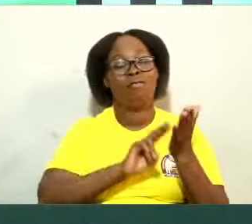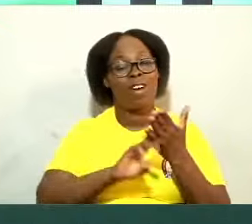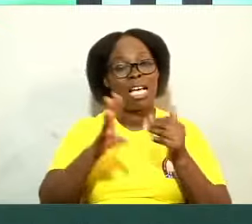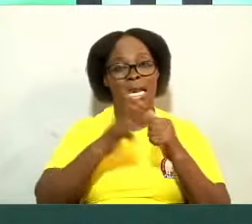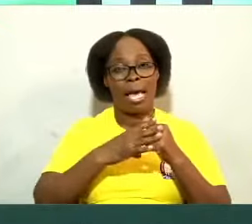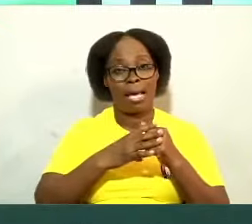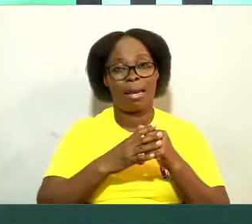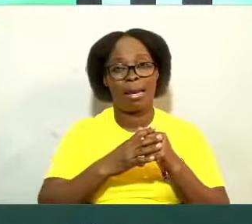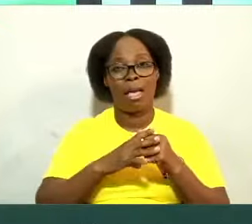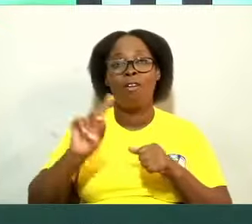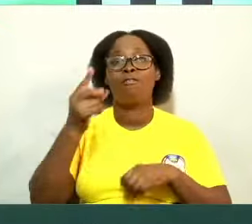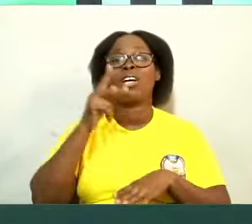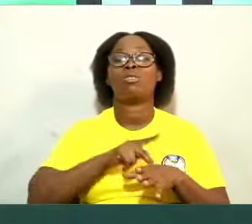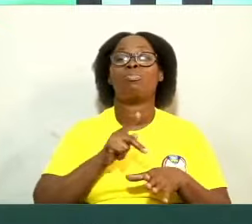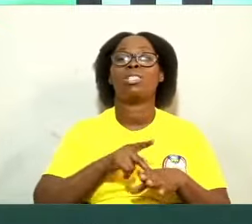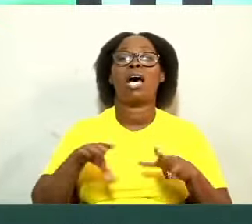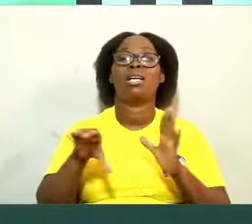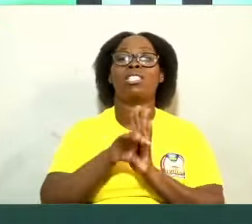Petro 1:3 na fungu la 9,